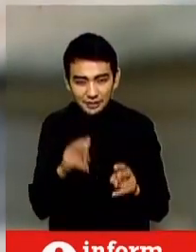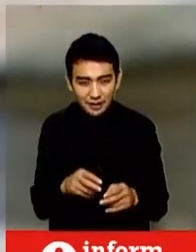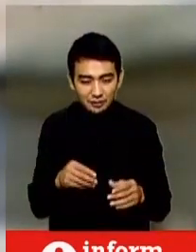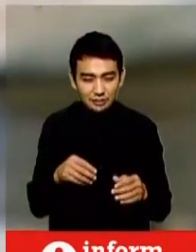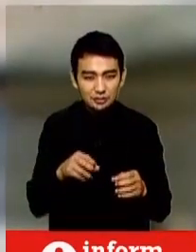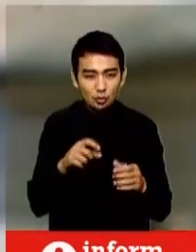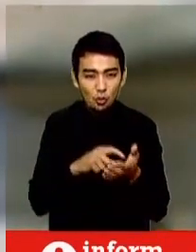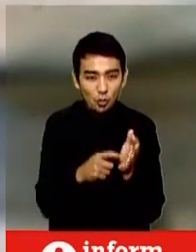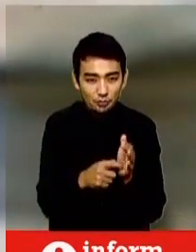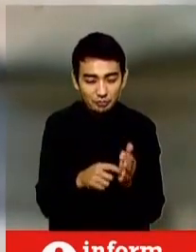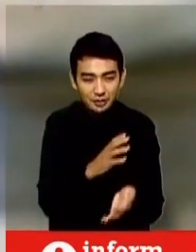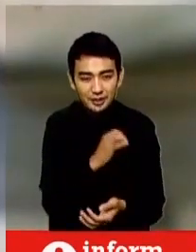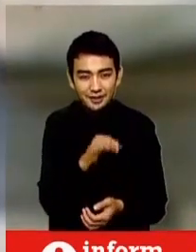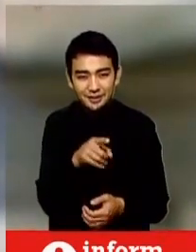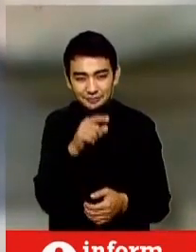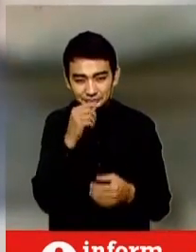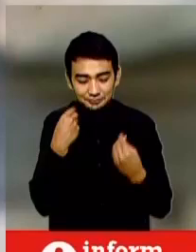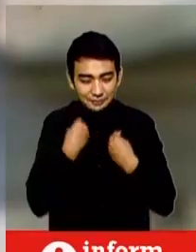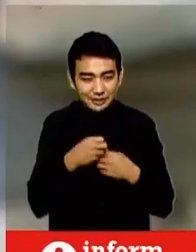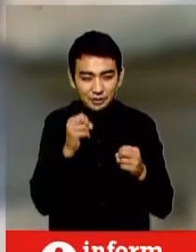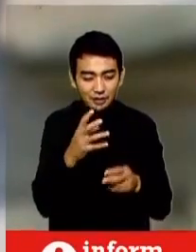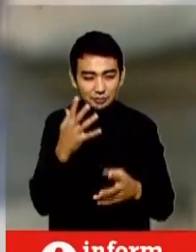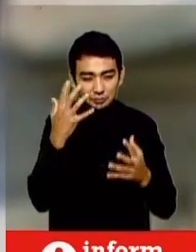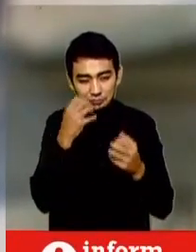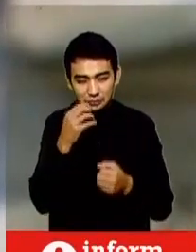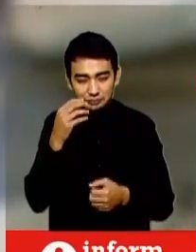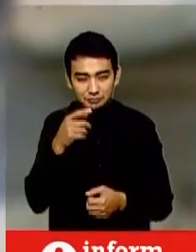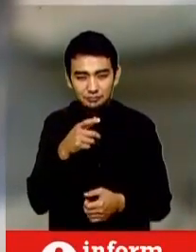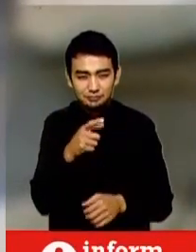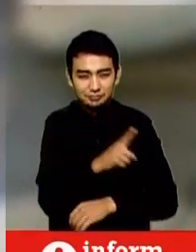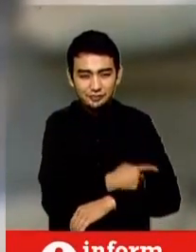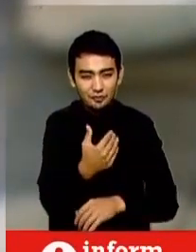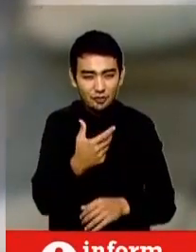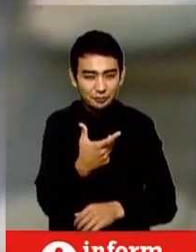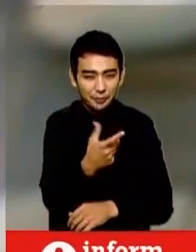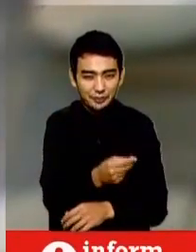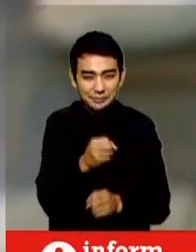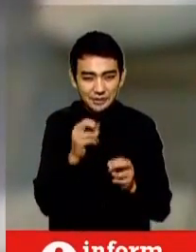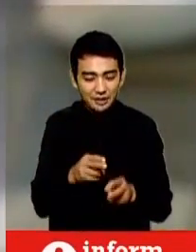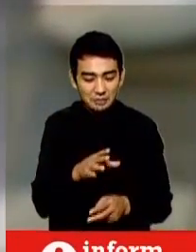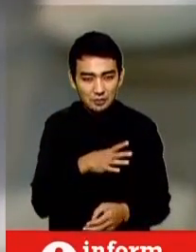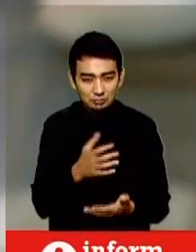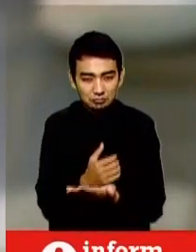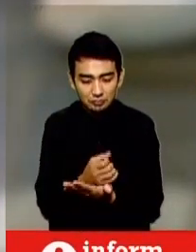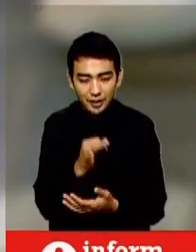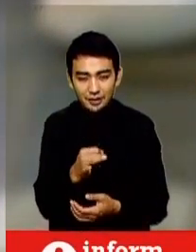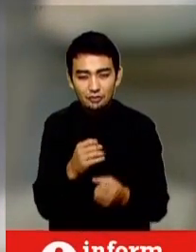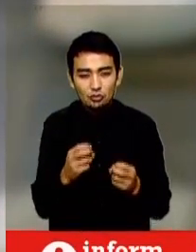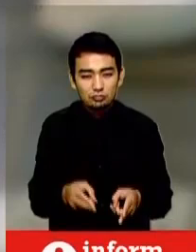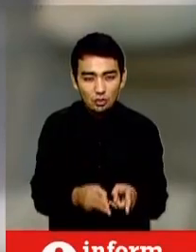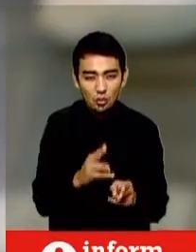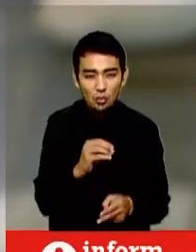жабықталған бөлме және ителгілерді ұйықтатуға арналған медициналық препараттар табылған. Қазір бұл дерек бойынша Қылмыстық